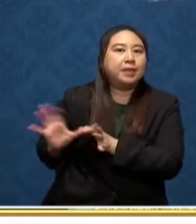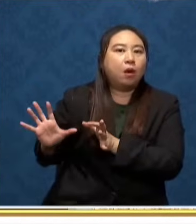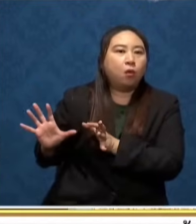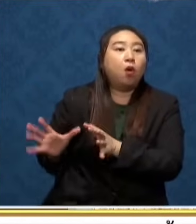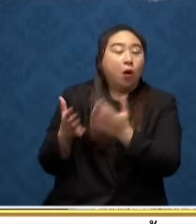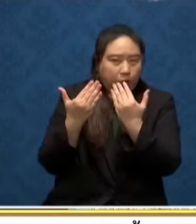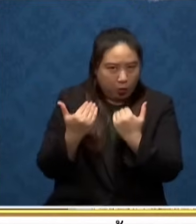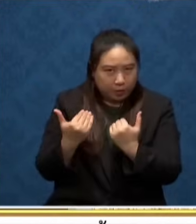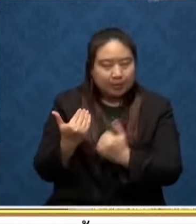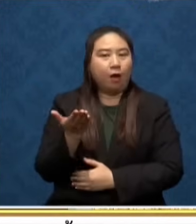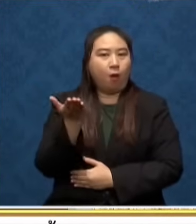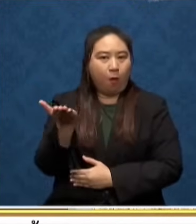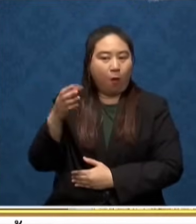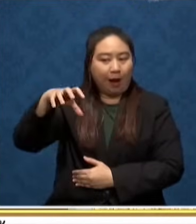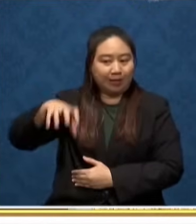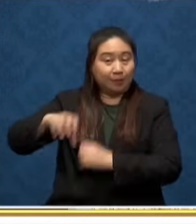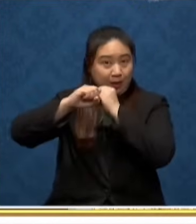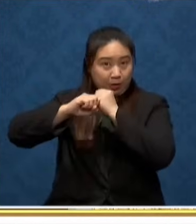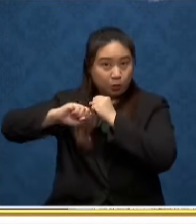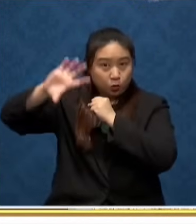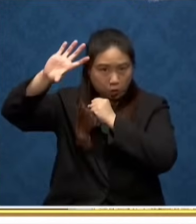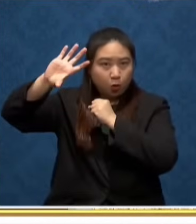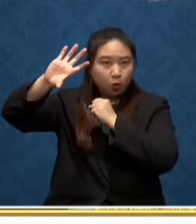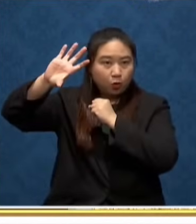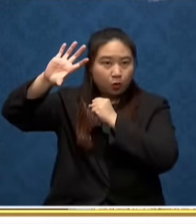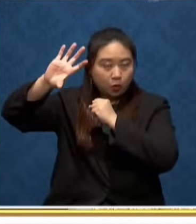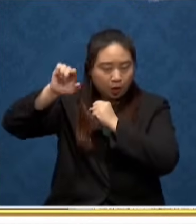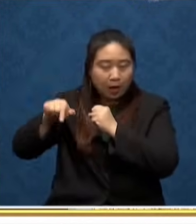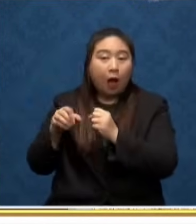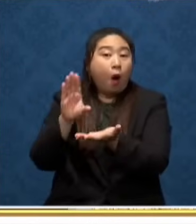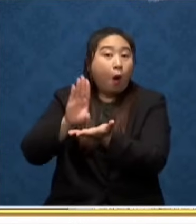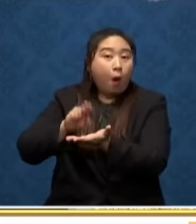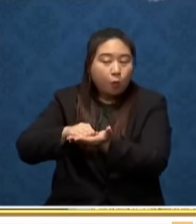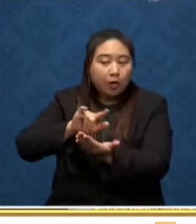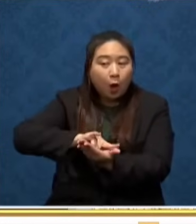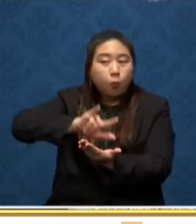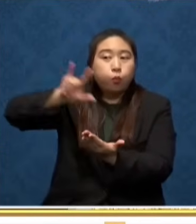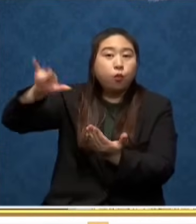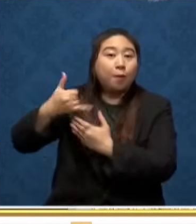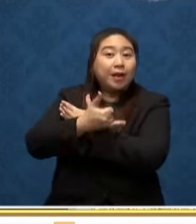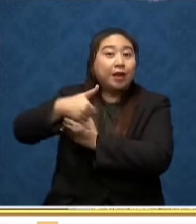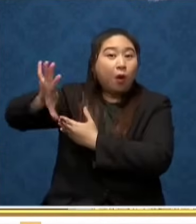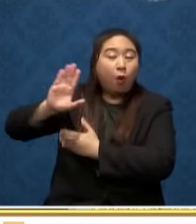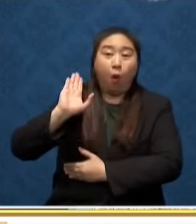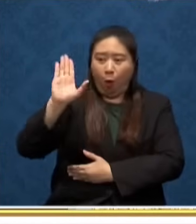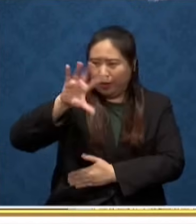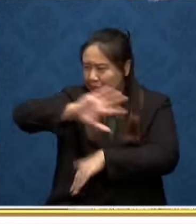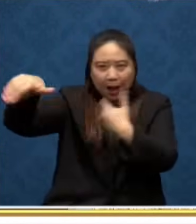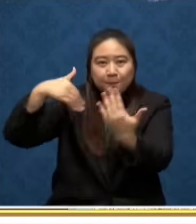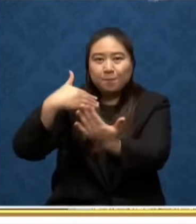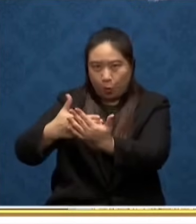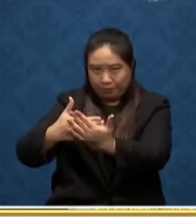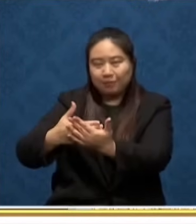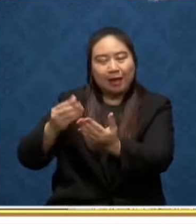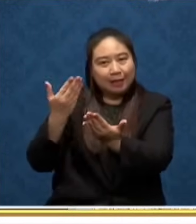เรียกร้องให้สำนักงานกสทช.นะคะเปิดเผยข้อมูลการเดินทางไปต่างประเทศของสำนักงานทั้งหมดด้วยค่ะ